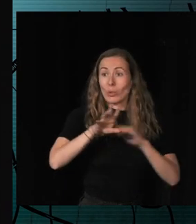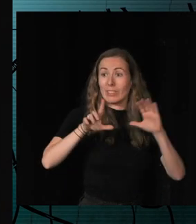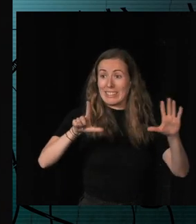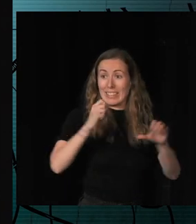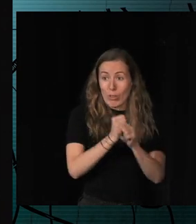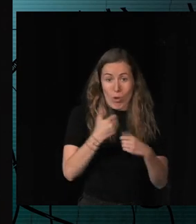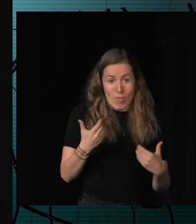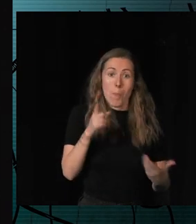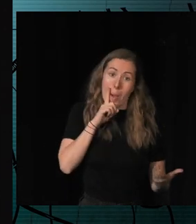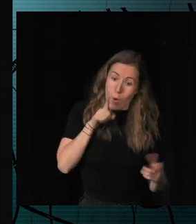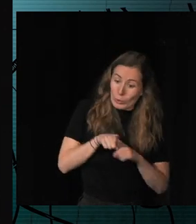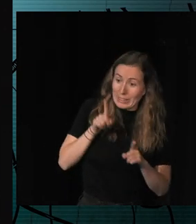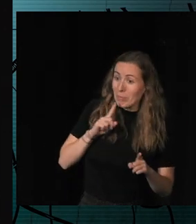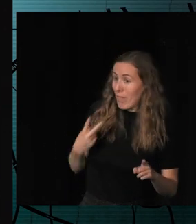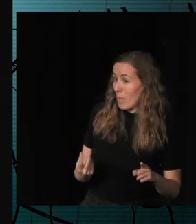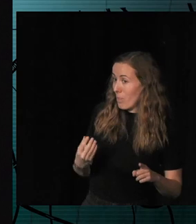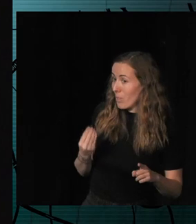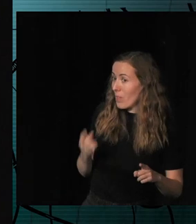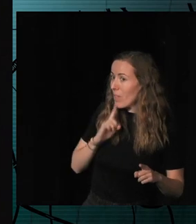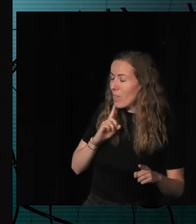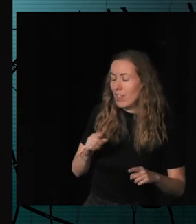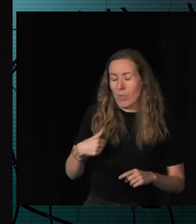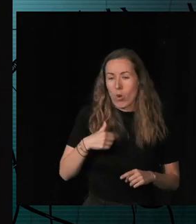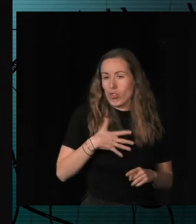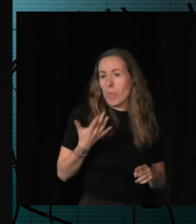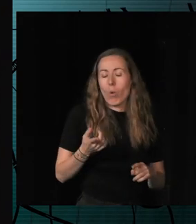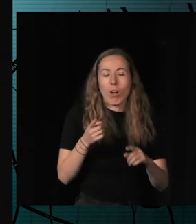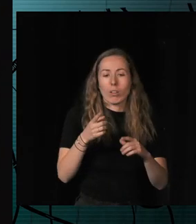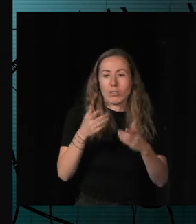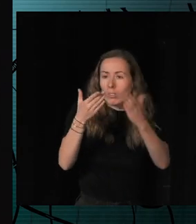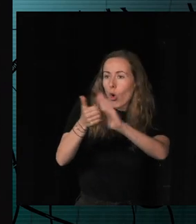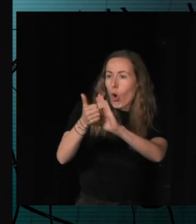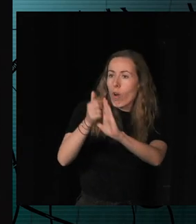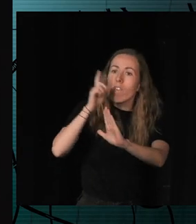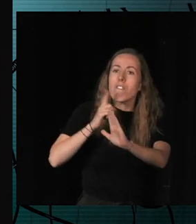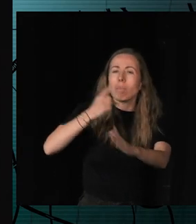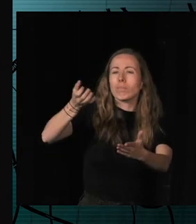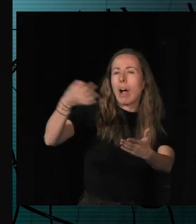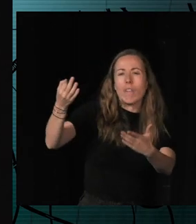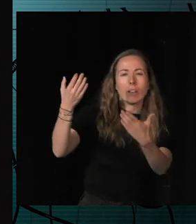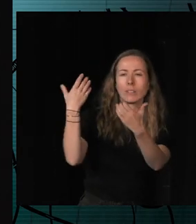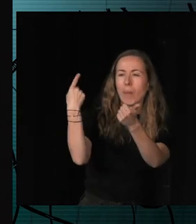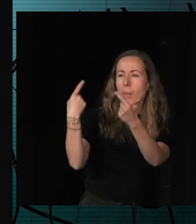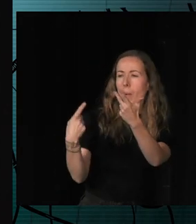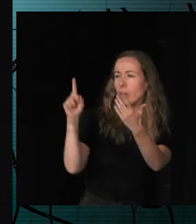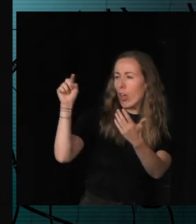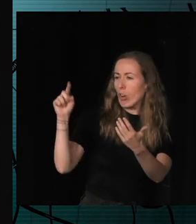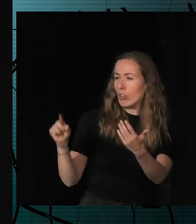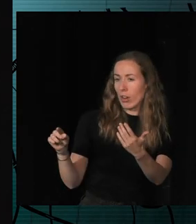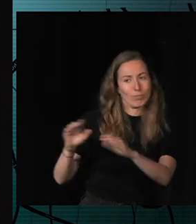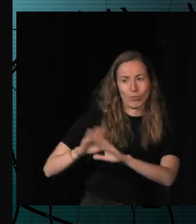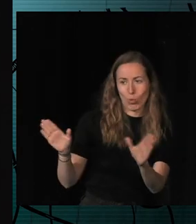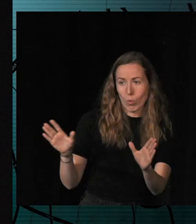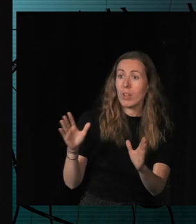fille c'est que j'ai une passion pour les féminités imparfaites dans les représentations culturelles et notamment les